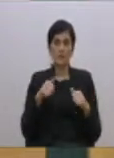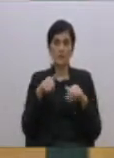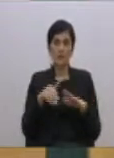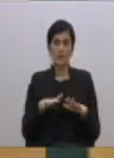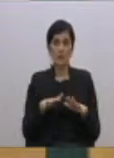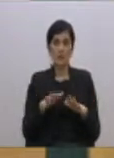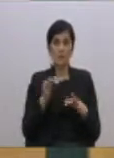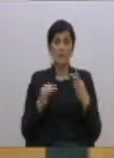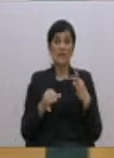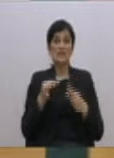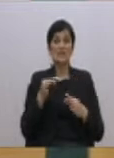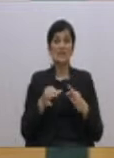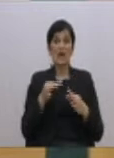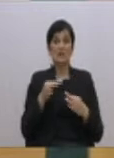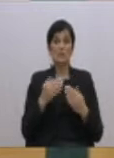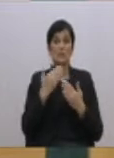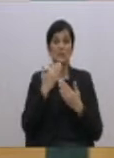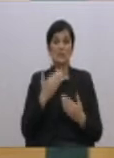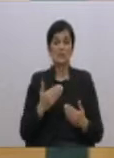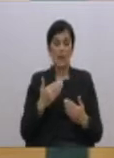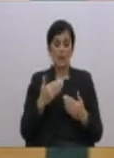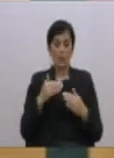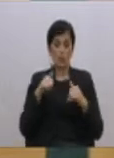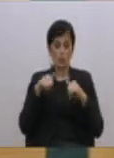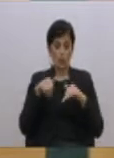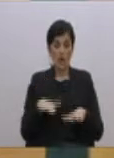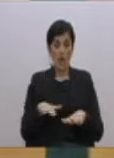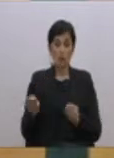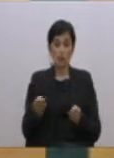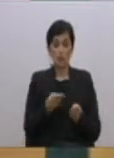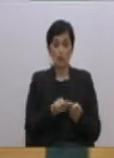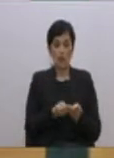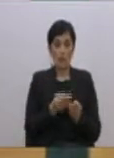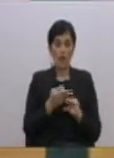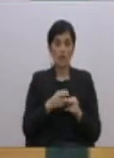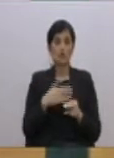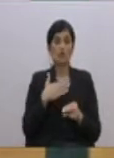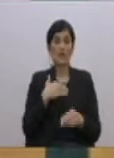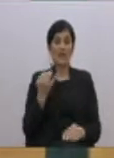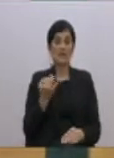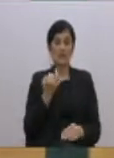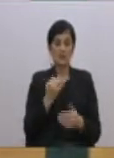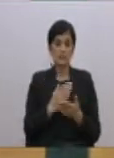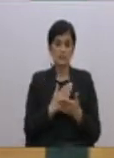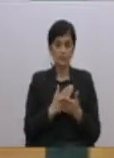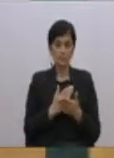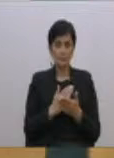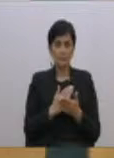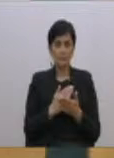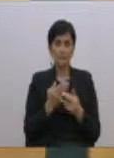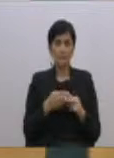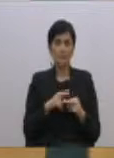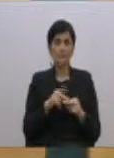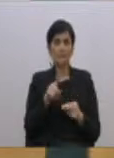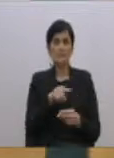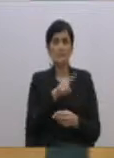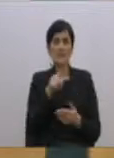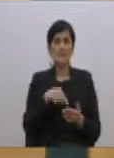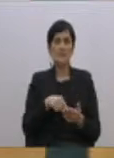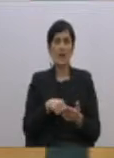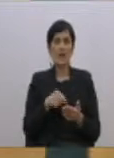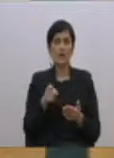გადაწყვეტილების, ანუ სასამართლოს საბოლოო გადაწყვეტილების კანონიერ ძალაშესვლა, ამიტომ შემოვიტანეთ. ჩვენი ინტერესი და ამიტომ არის ეს საკითხი